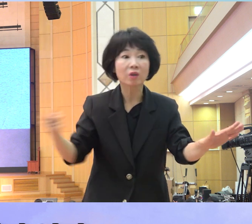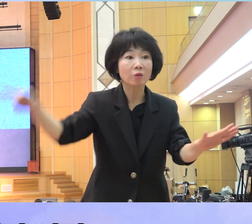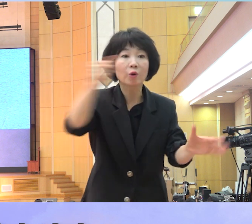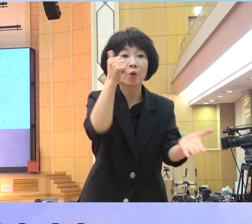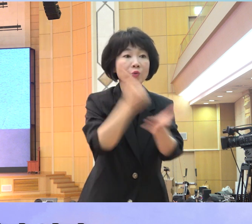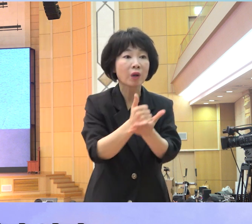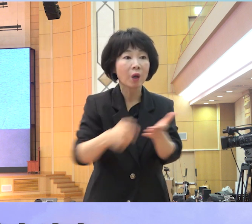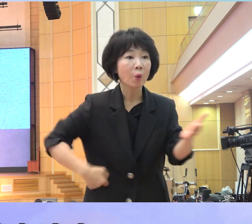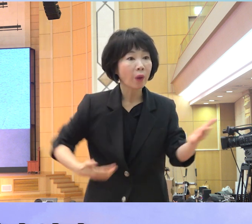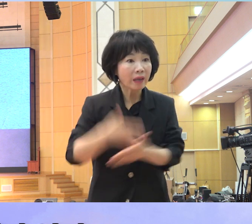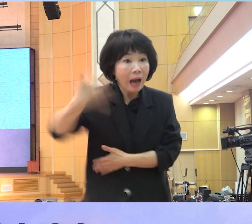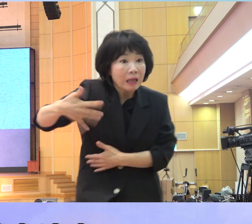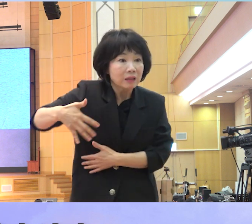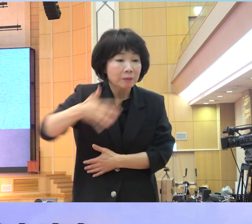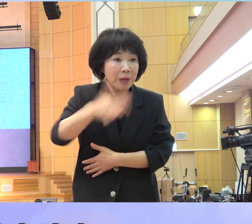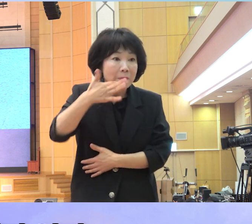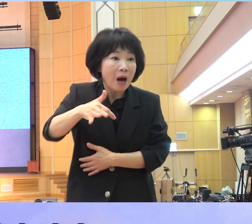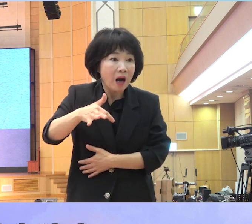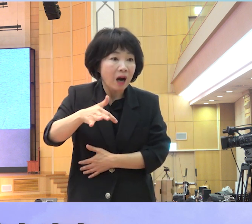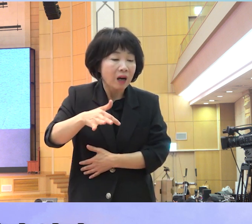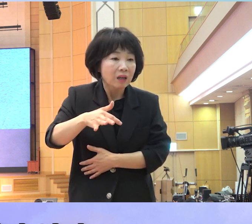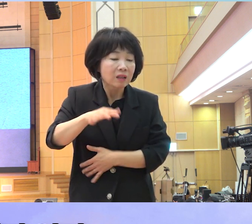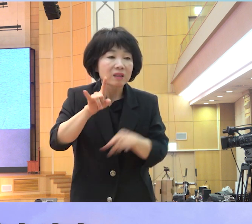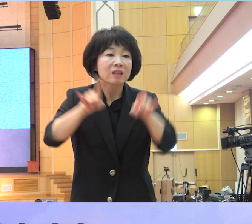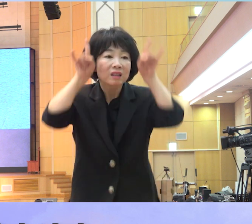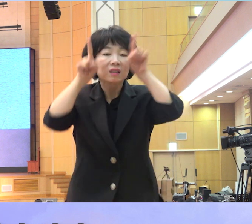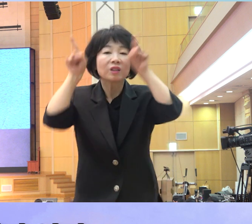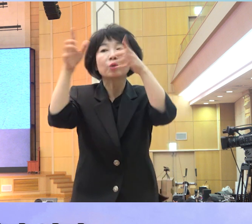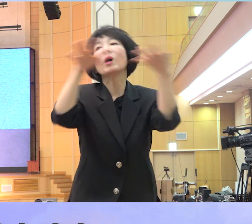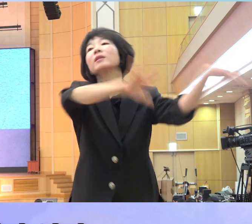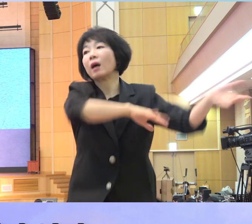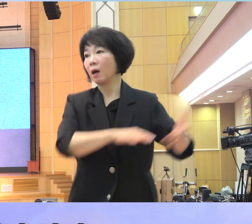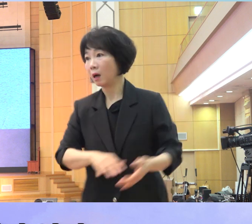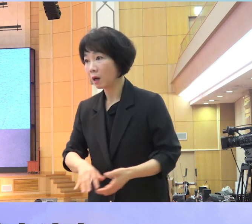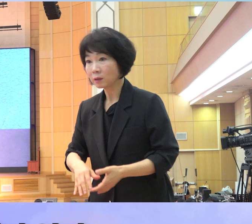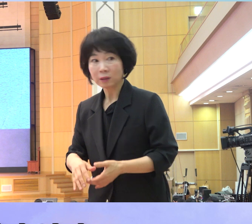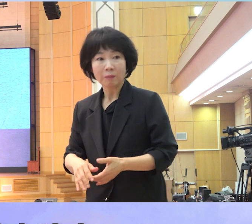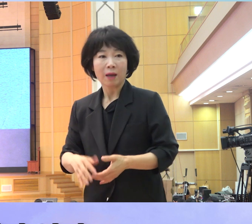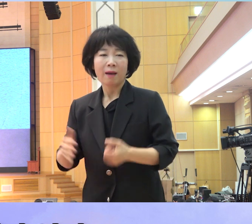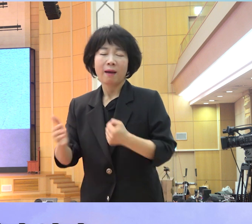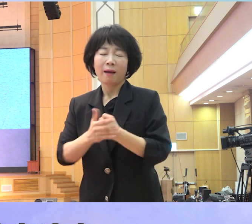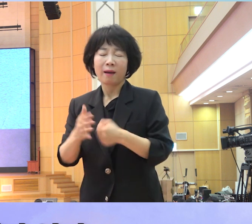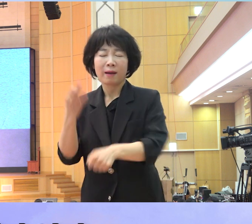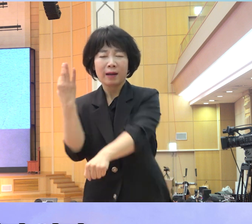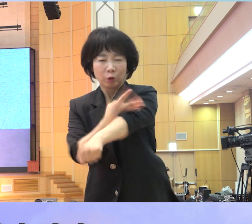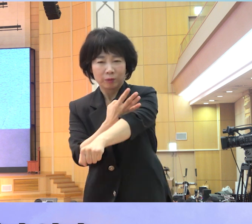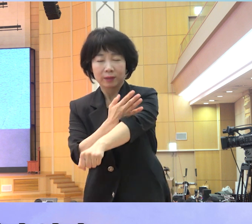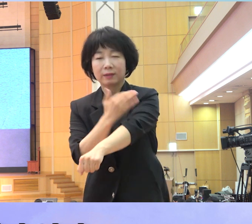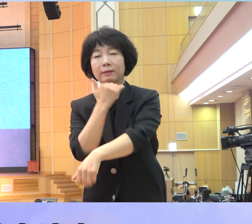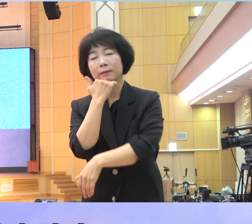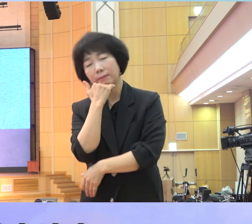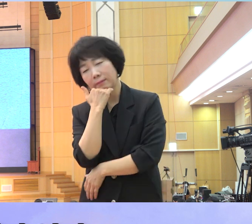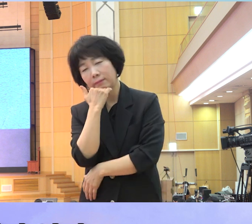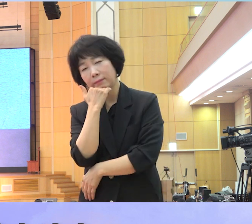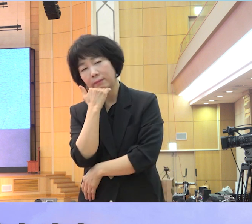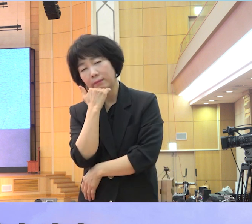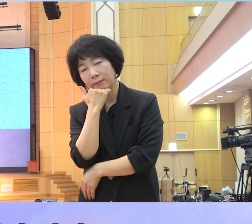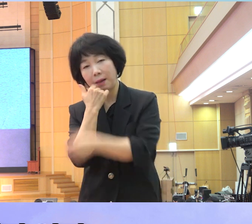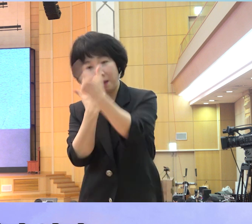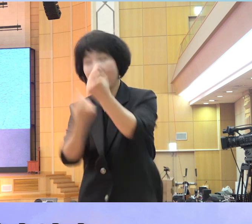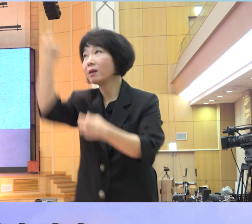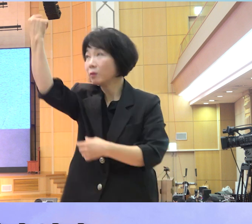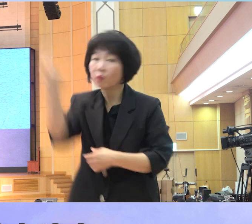노아가 전도해서 하나님이 비 온대, 방주 만들래. 이걸 우리 이 시대로 끌고 와서 예수 그리스도가